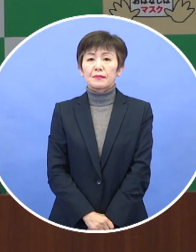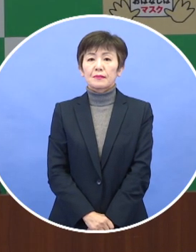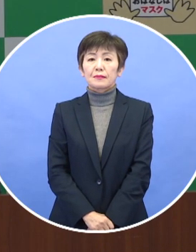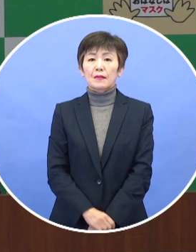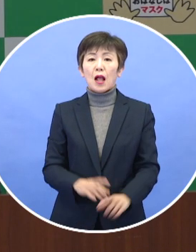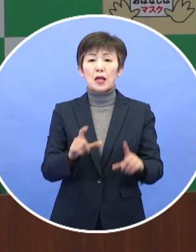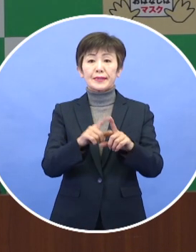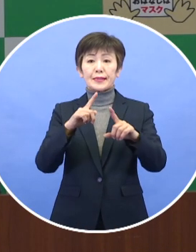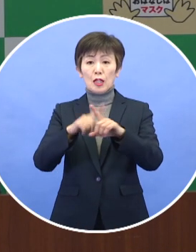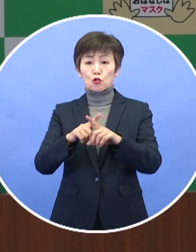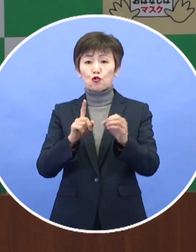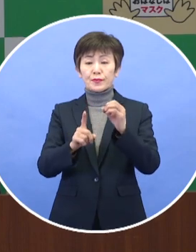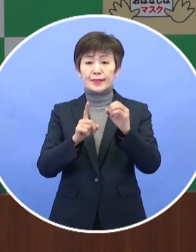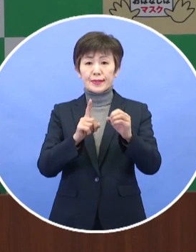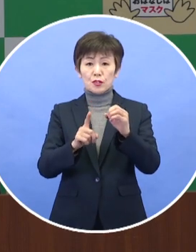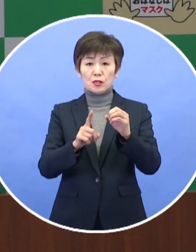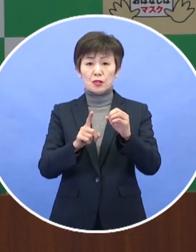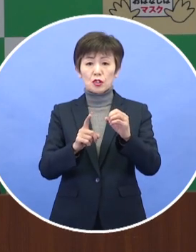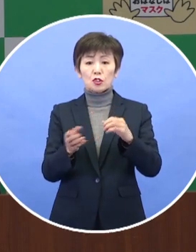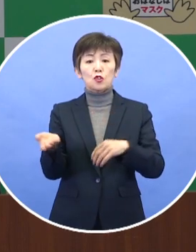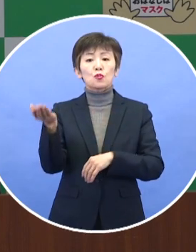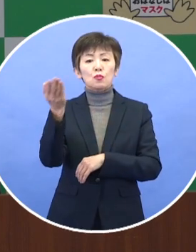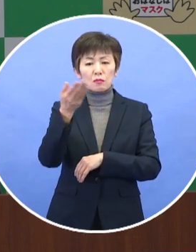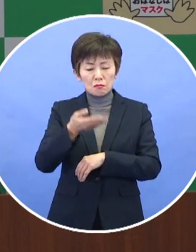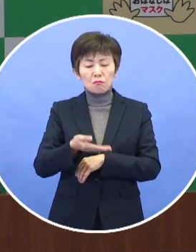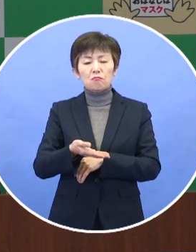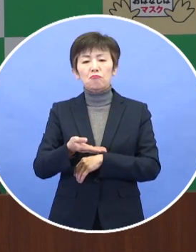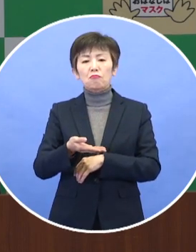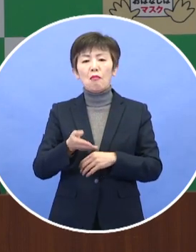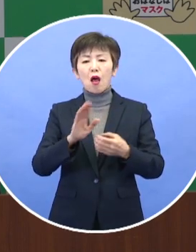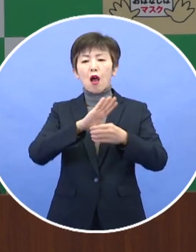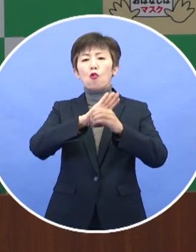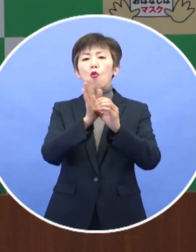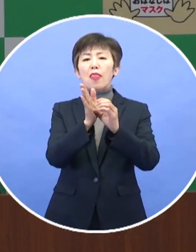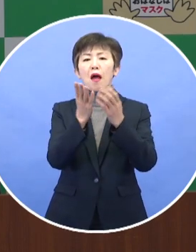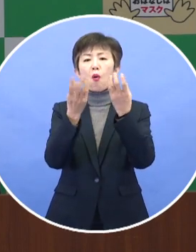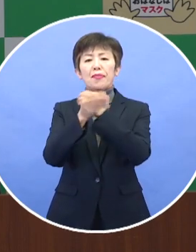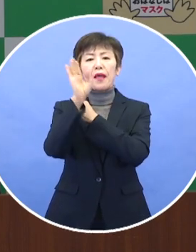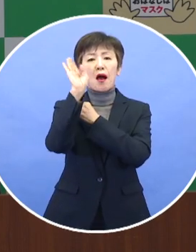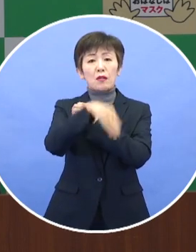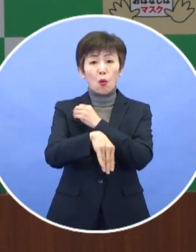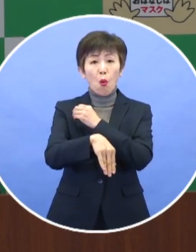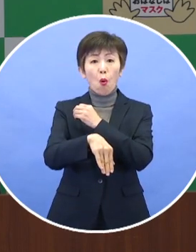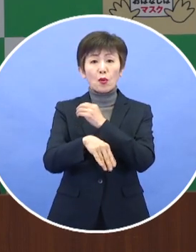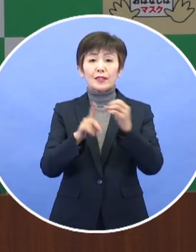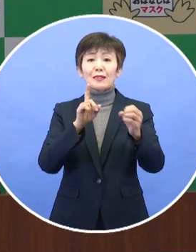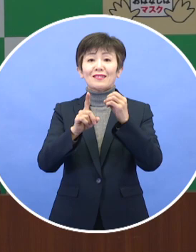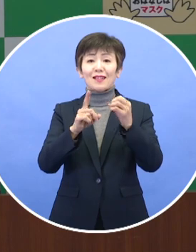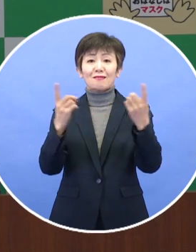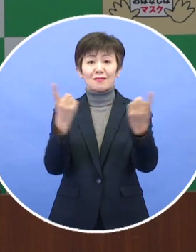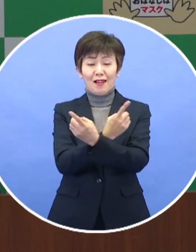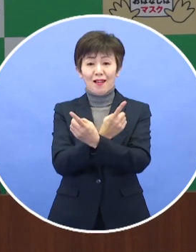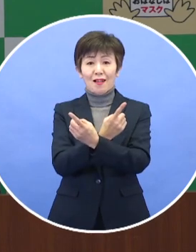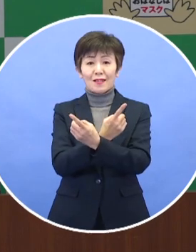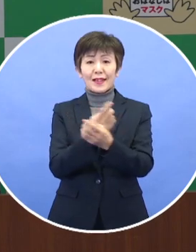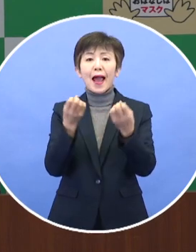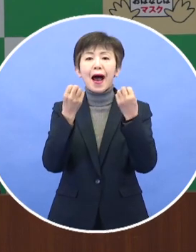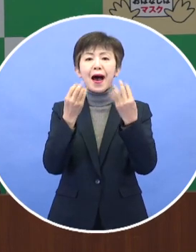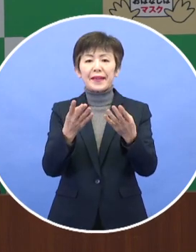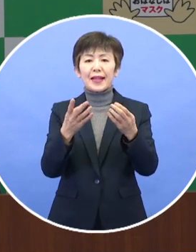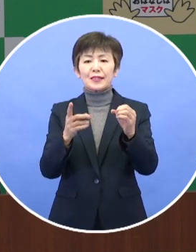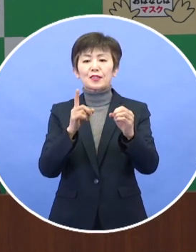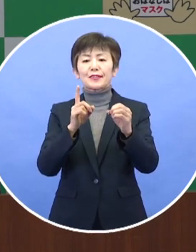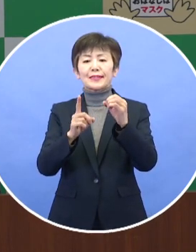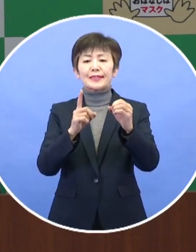DX によるポストコロナの社会変革ということで、DX 推進課を新設をいたします。今までは DX